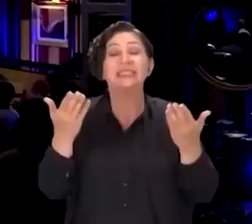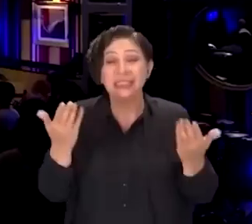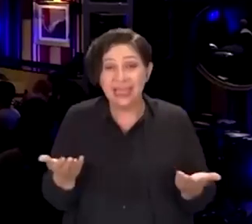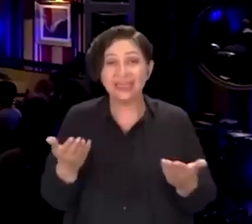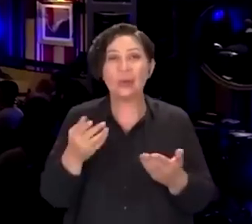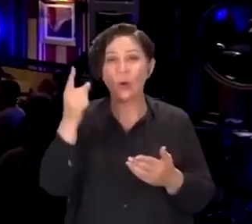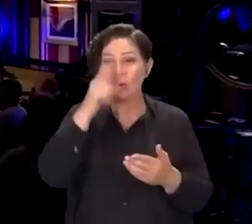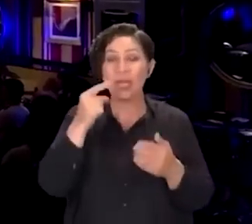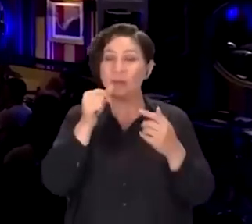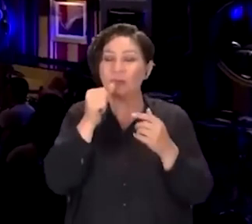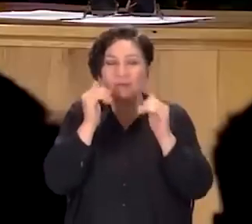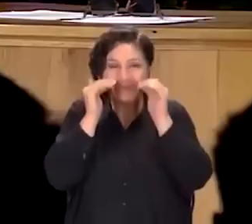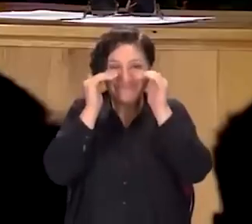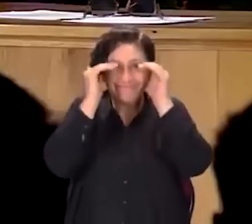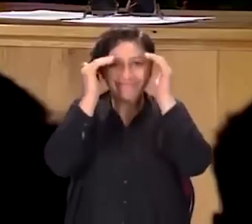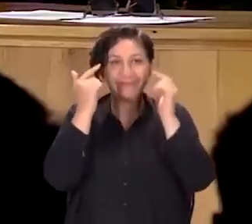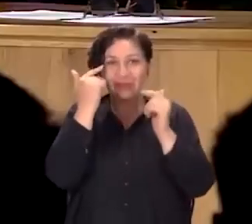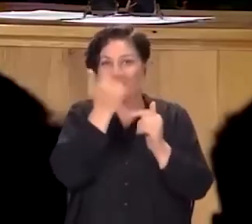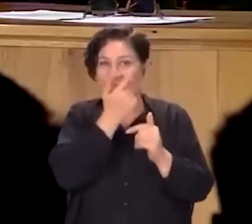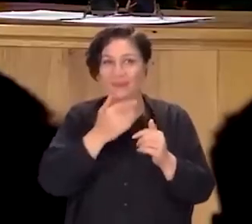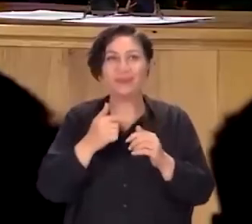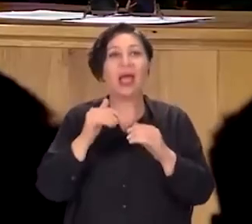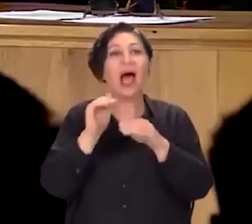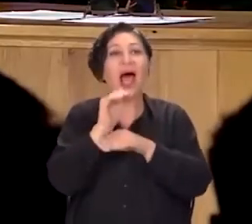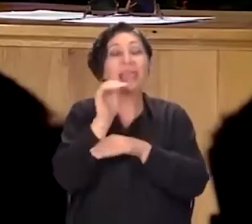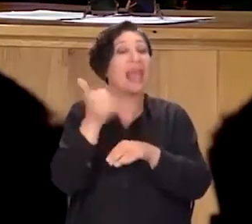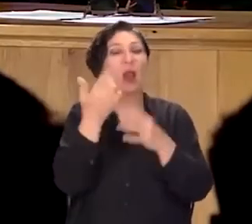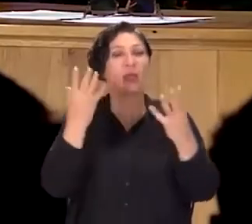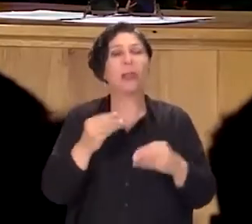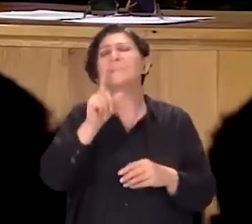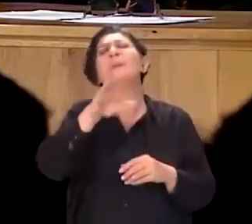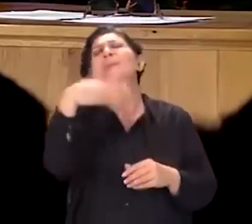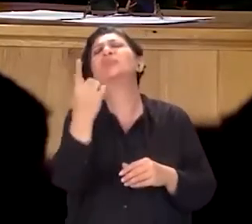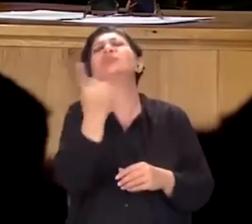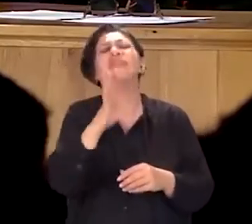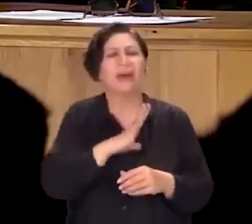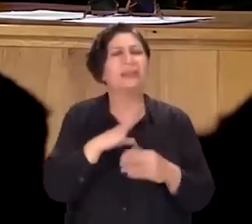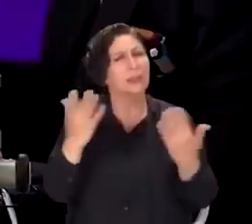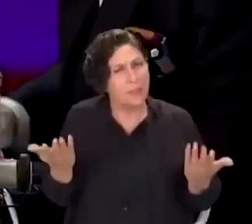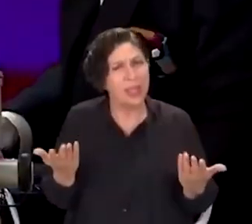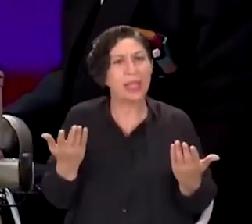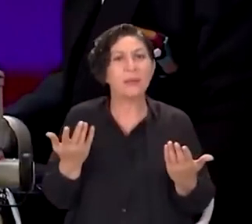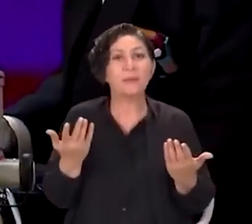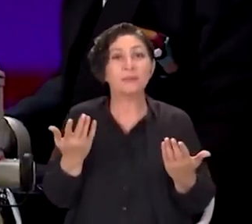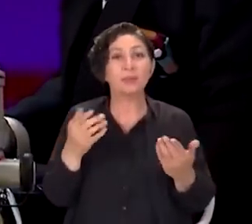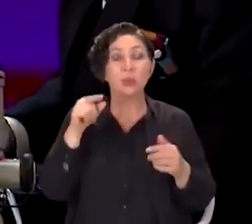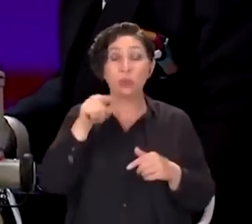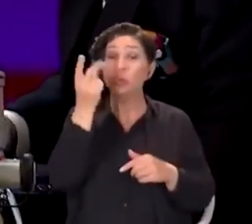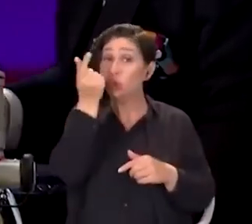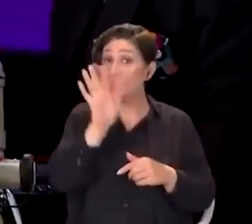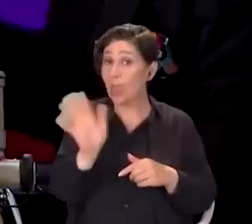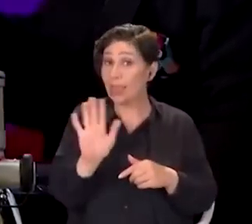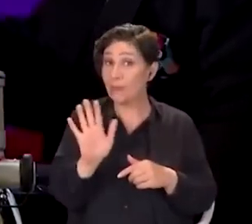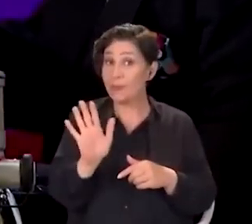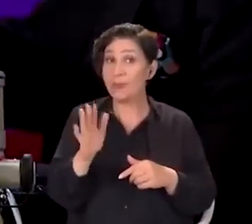onun için gözlerim doldu. Hayatta değen şeyler. Evet. Bir de başka bir şey var tabii ki. Bunu